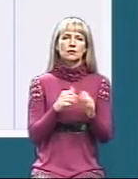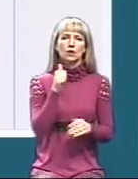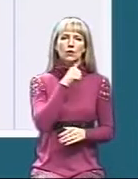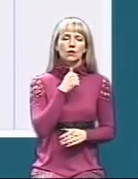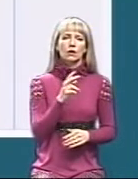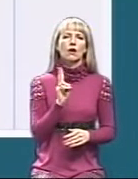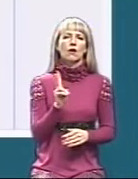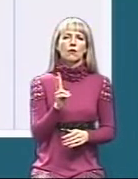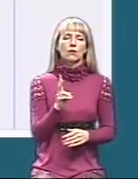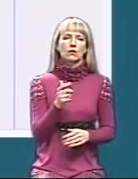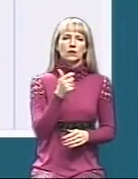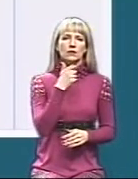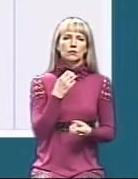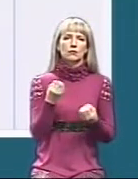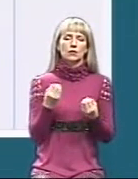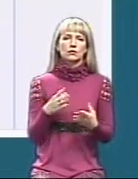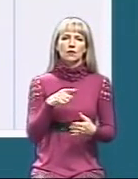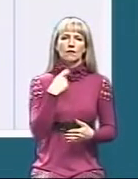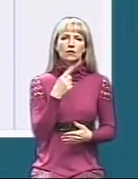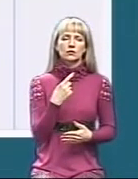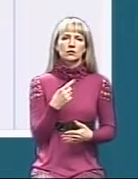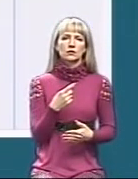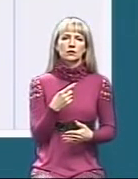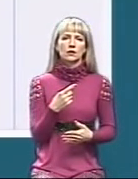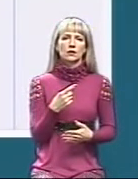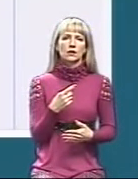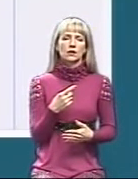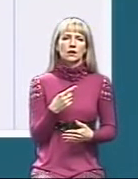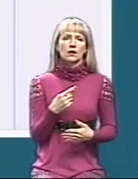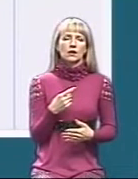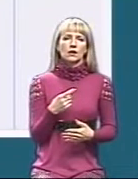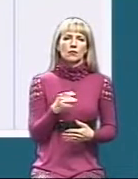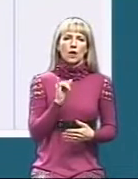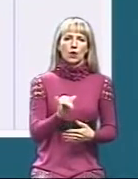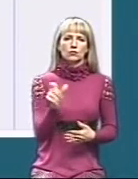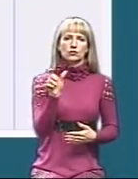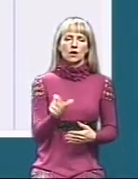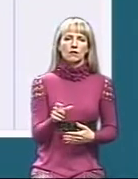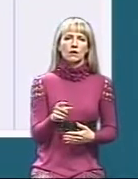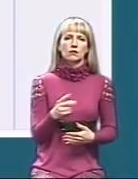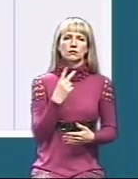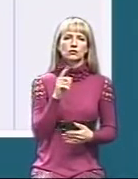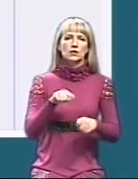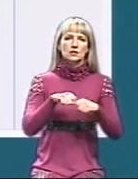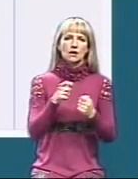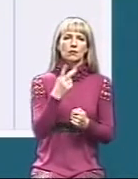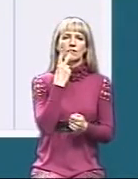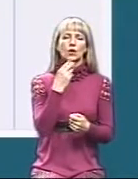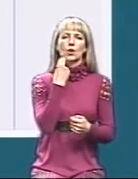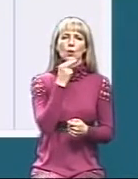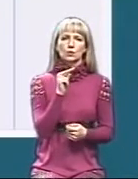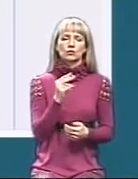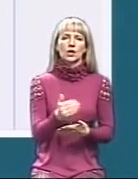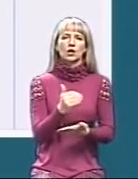якомусь естету, а простіше говорячи, відходу соціуму, здалося, що зламаними вони виглядають краще.